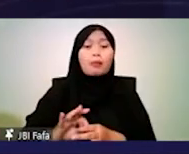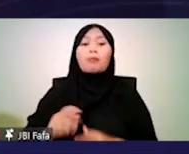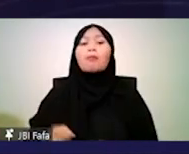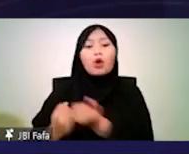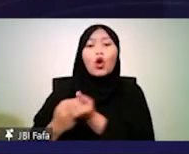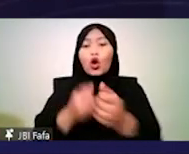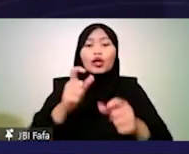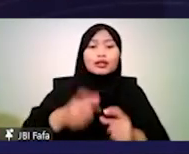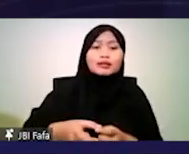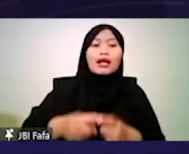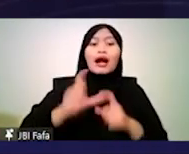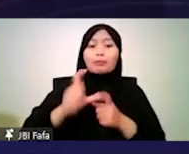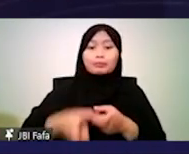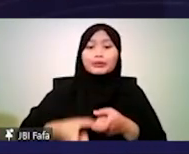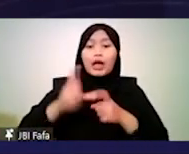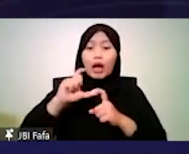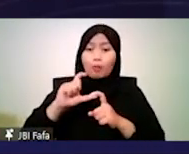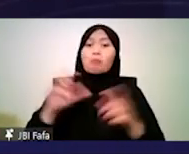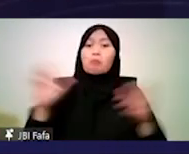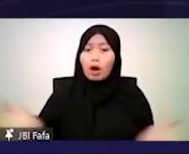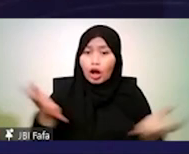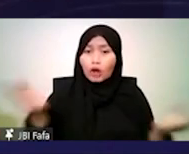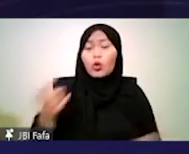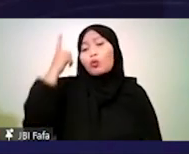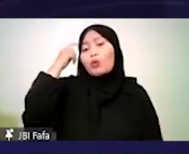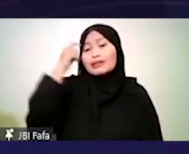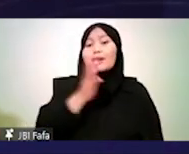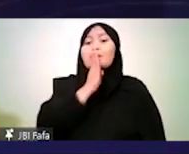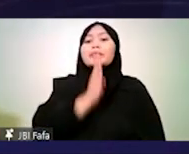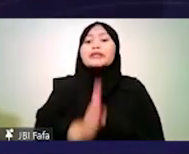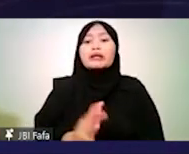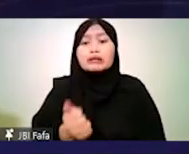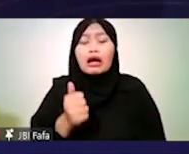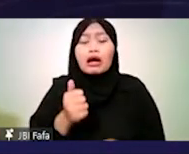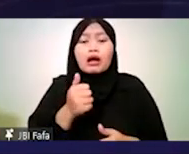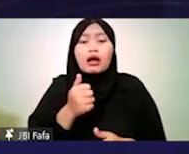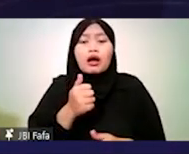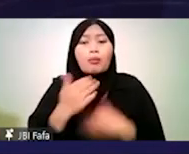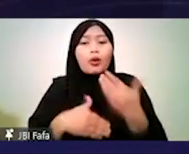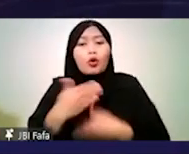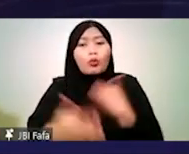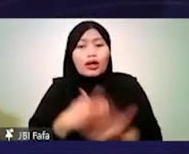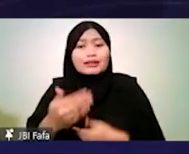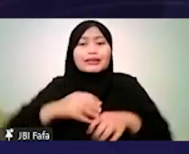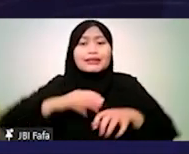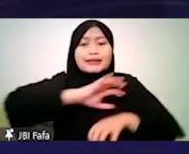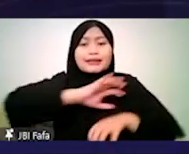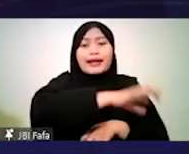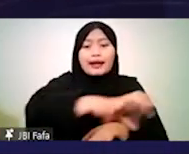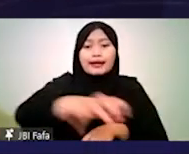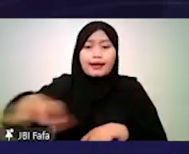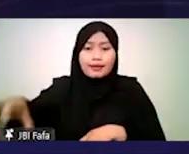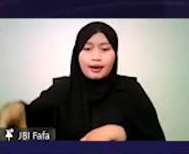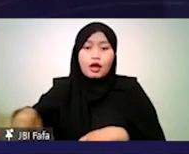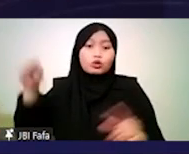anak-anak muda mendorong staf untuk gajah bisa beroperasi di daerah-daerah masih supaya